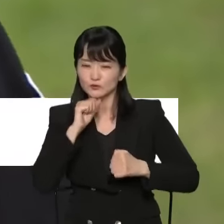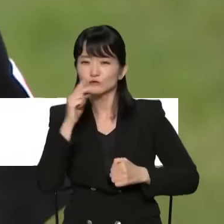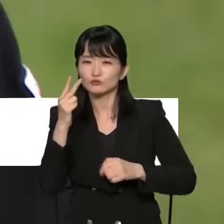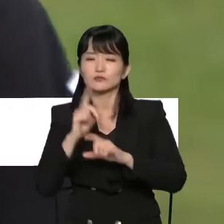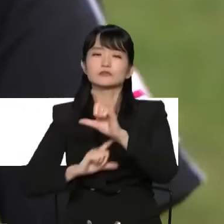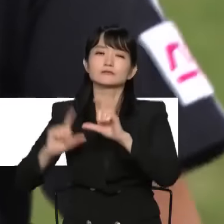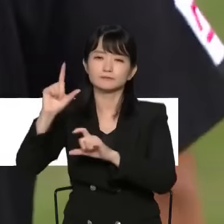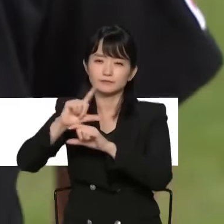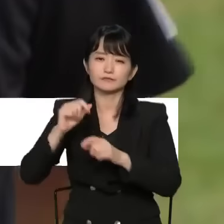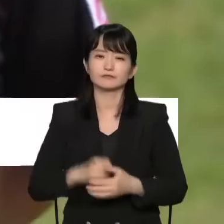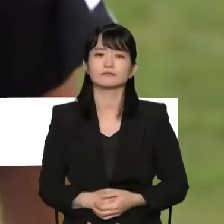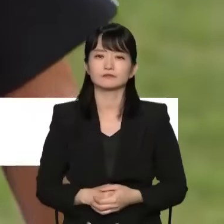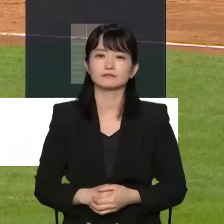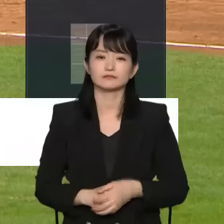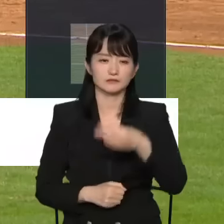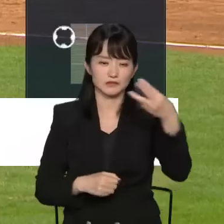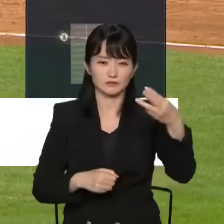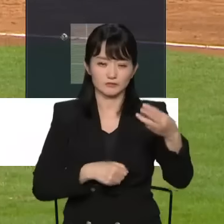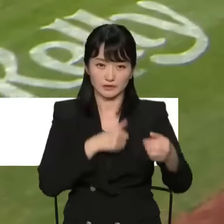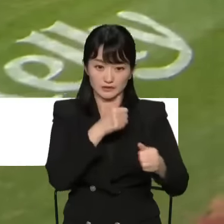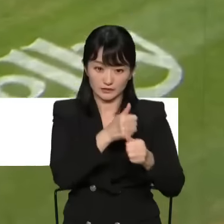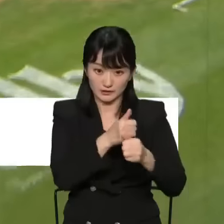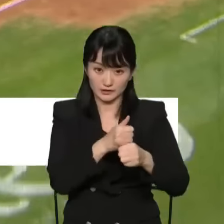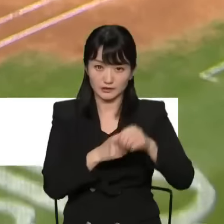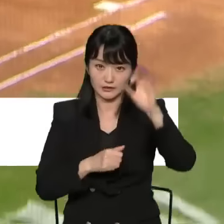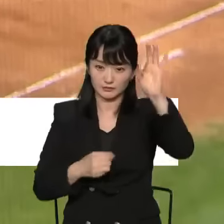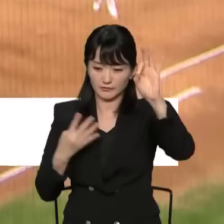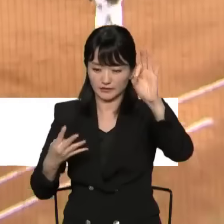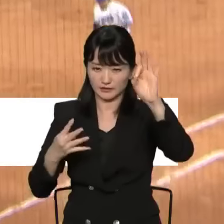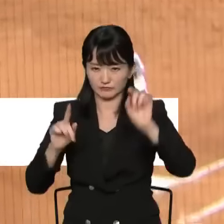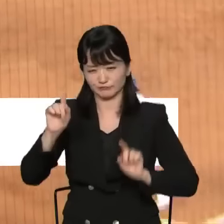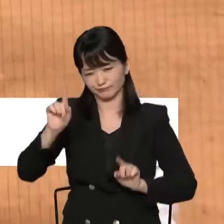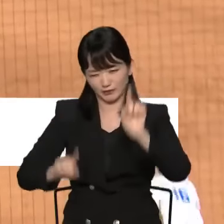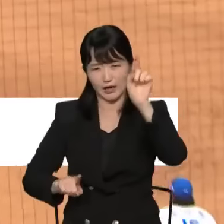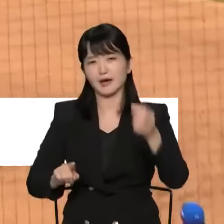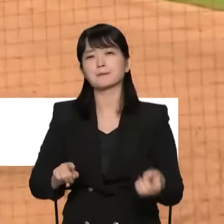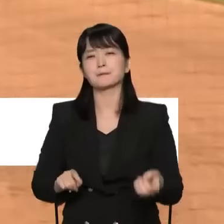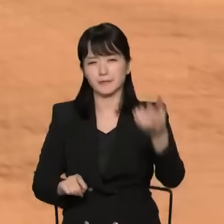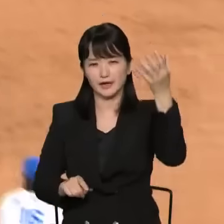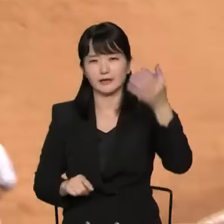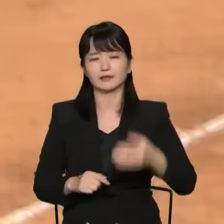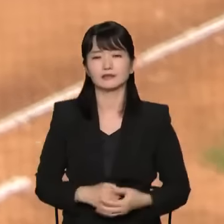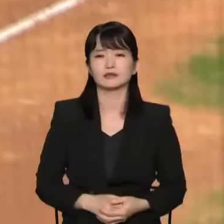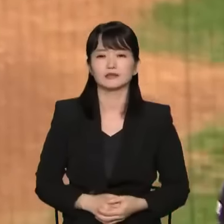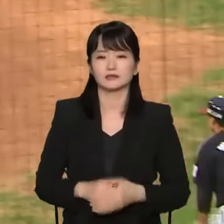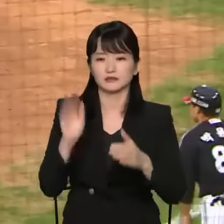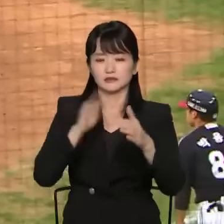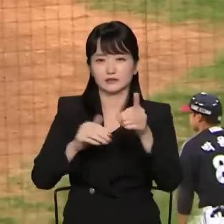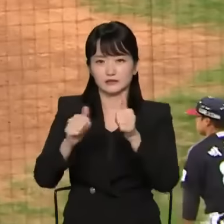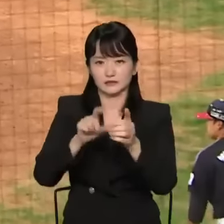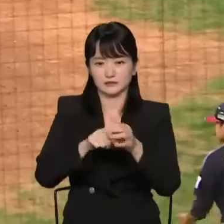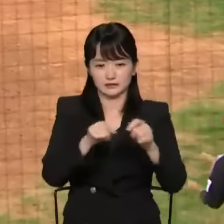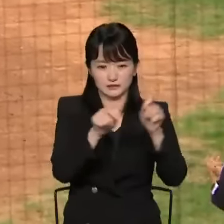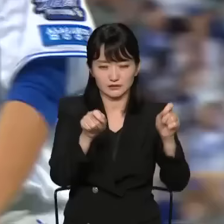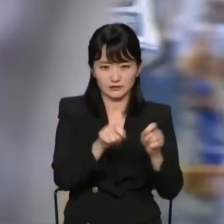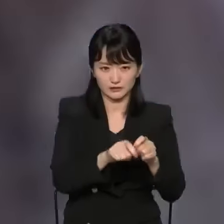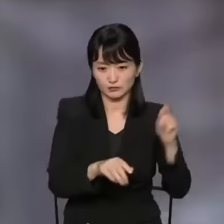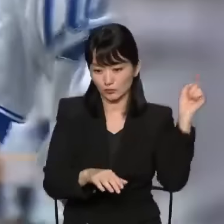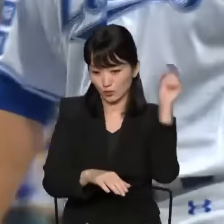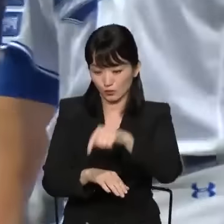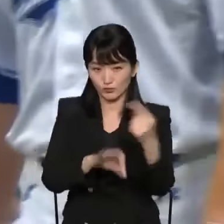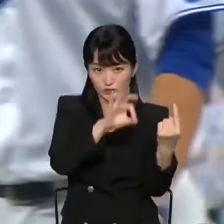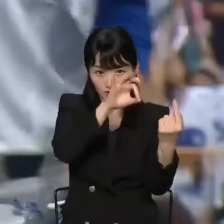더했습니다. 승기를 굳힌 삼성은 10-4 큰 점수차로 승리했습니다. 정규 시즌 팀 홈런 1위를 기록한